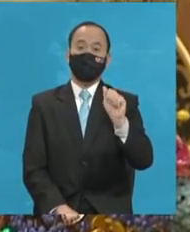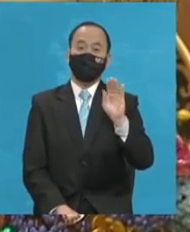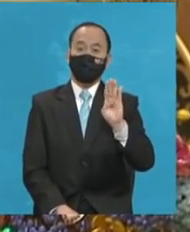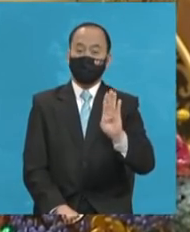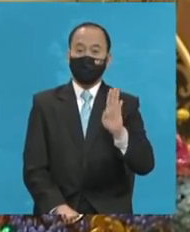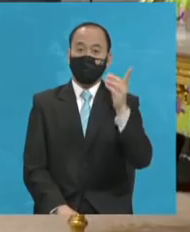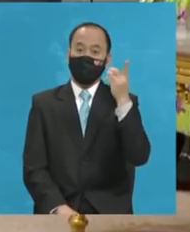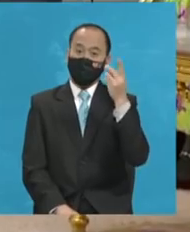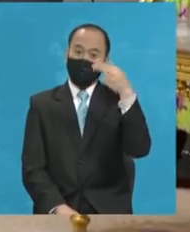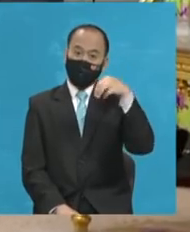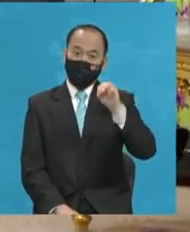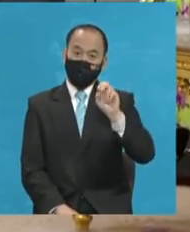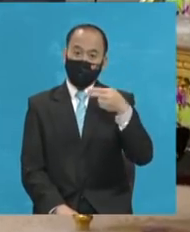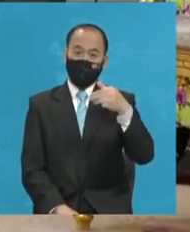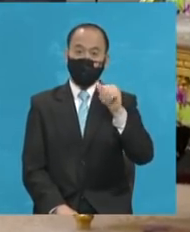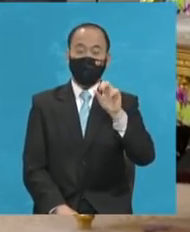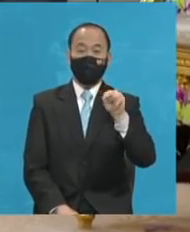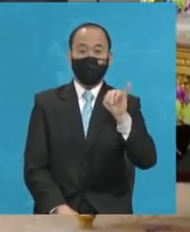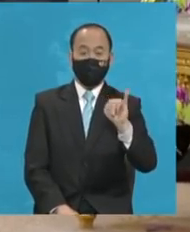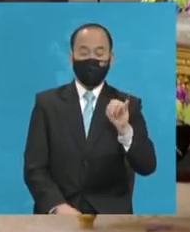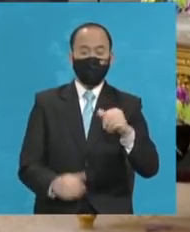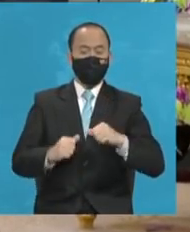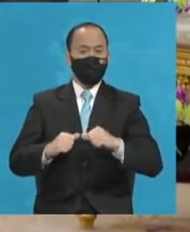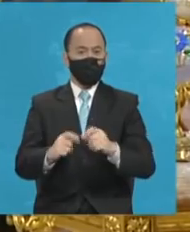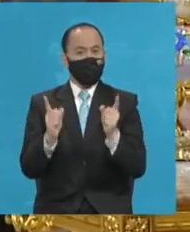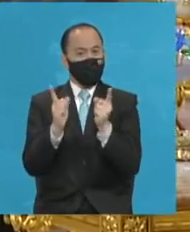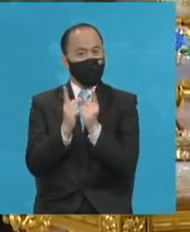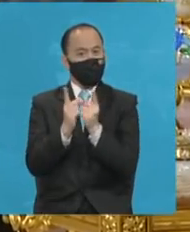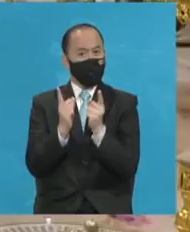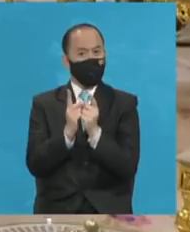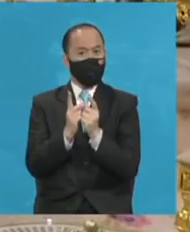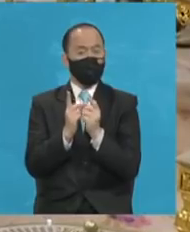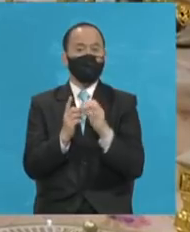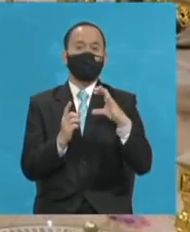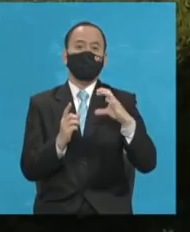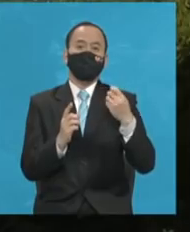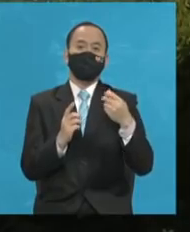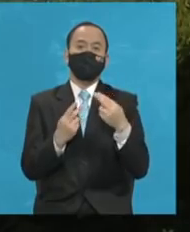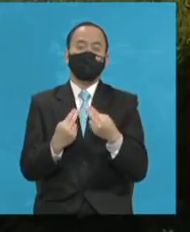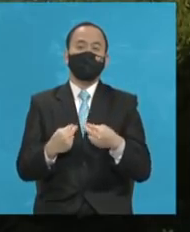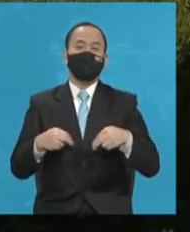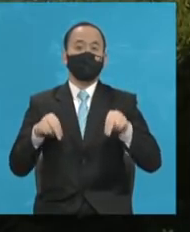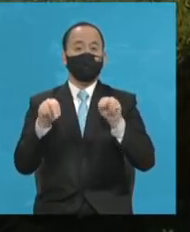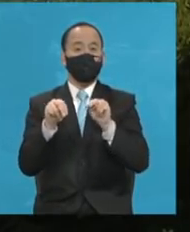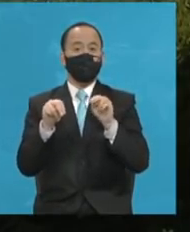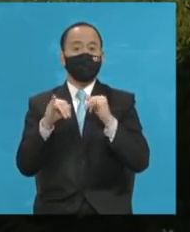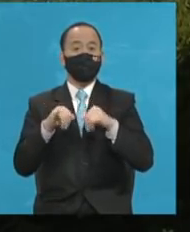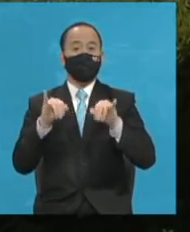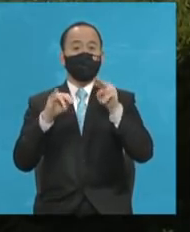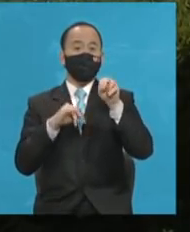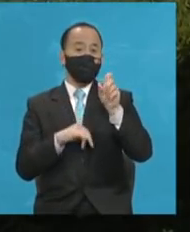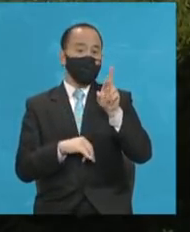Datin Sri Muhyiddin Al Abidin meneruskan perjumpaan dicor Adi Laila Kencana